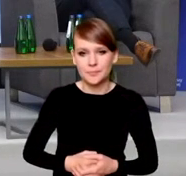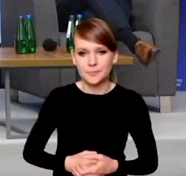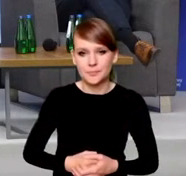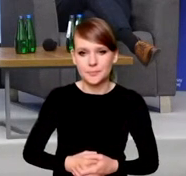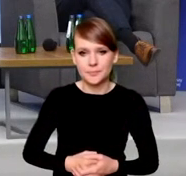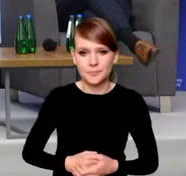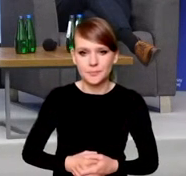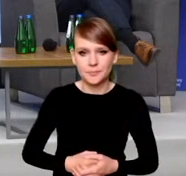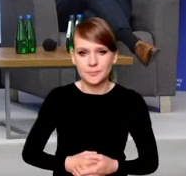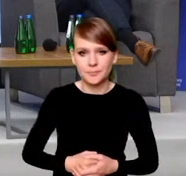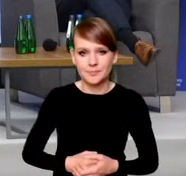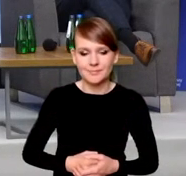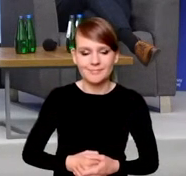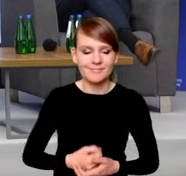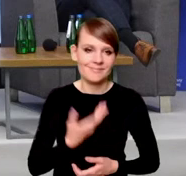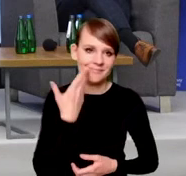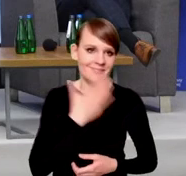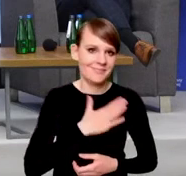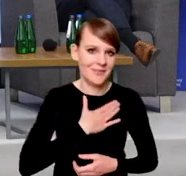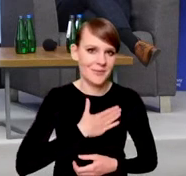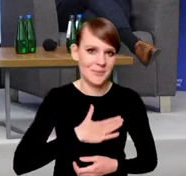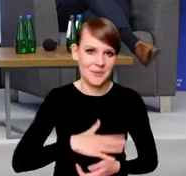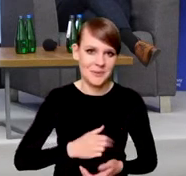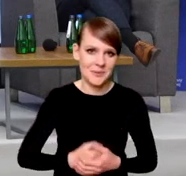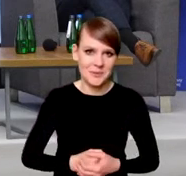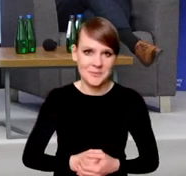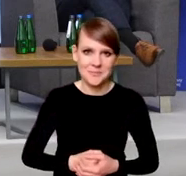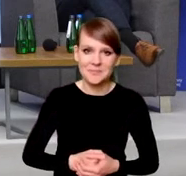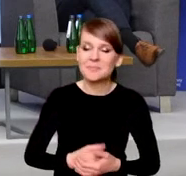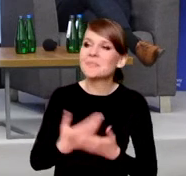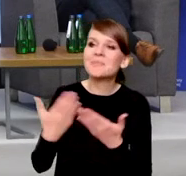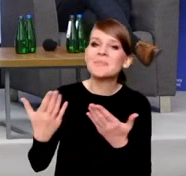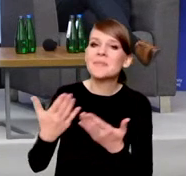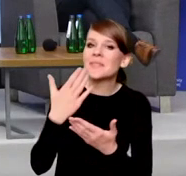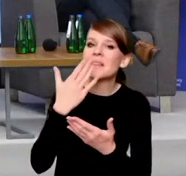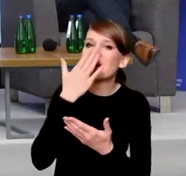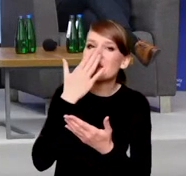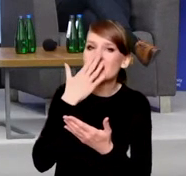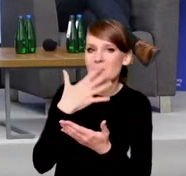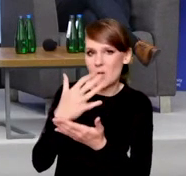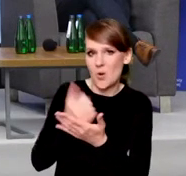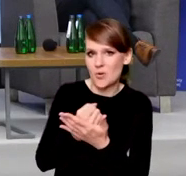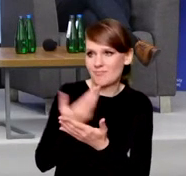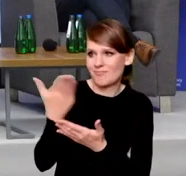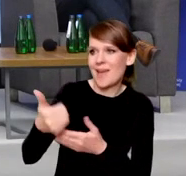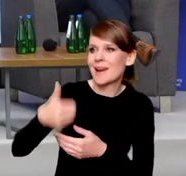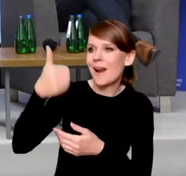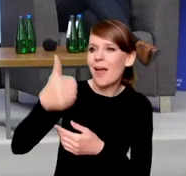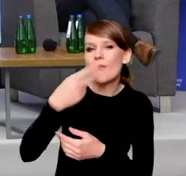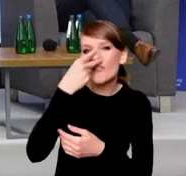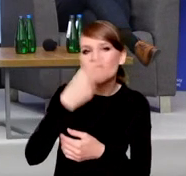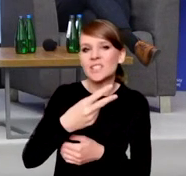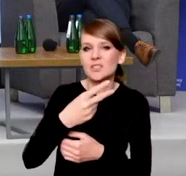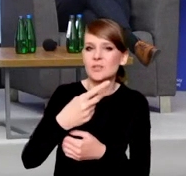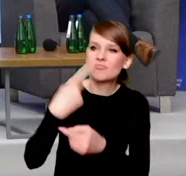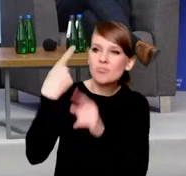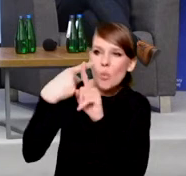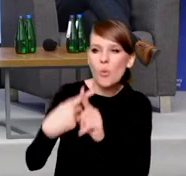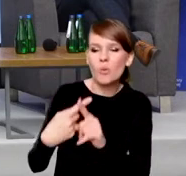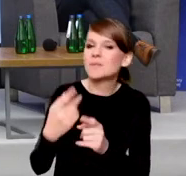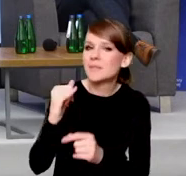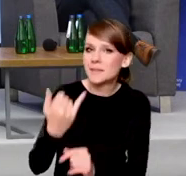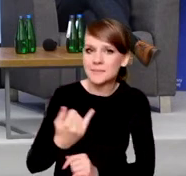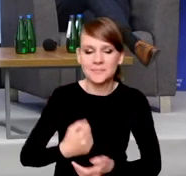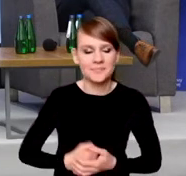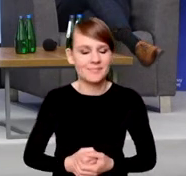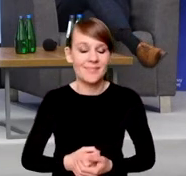To bardzo miłe słowo. Jakie korzyści pan rektor widzi? To bardzo miłe